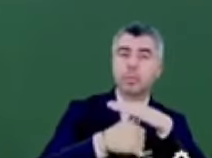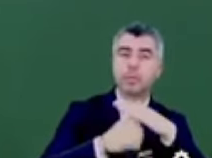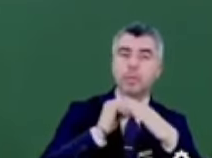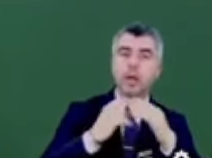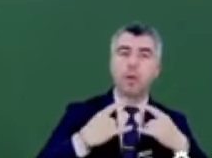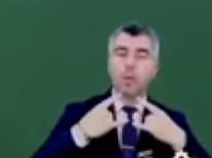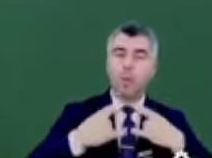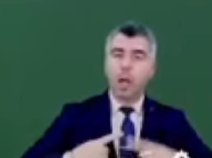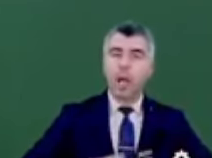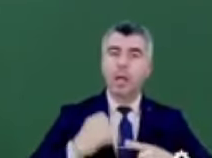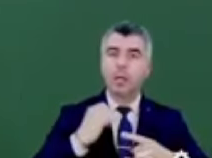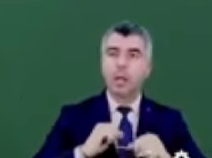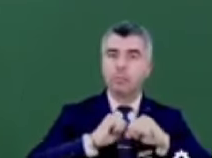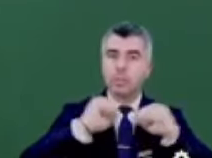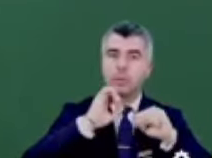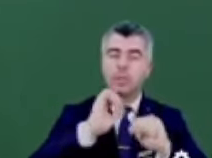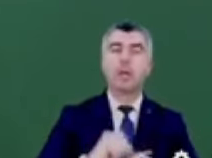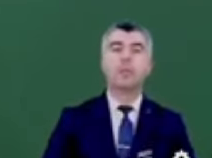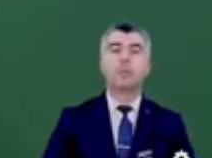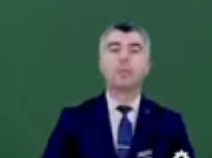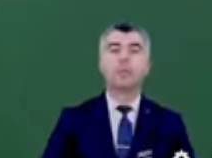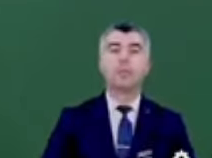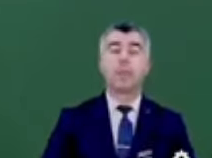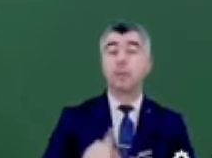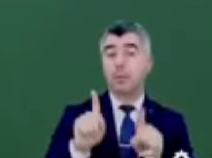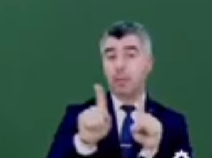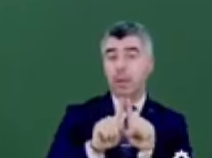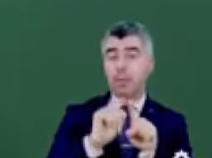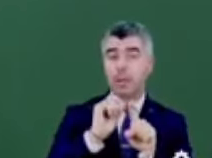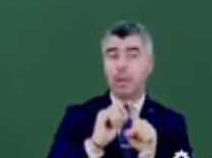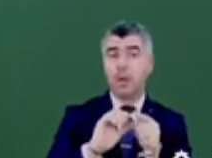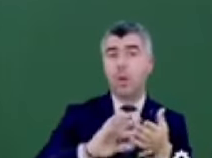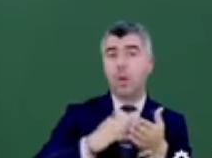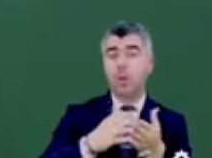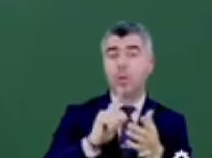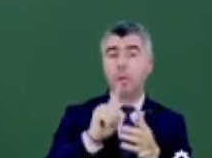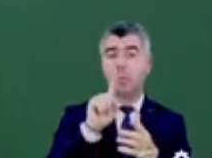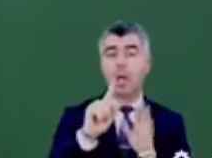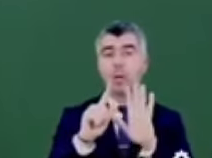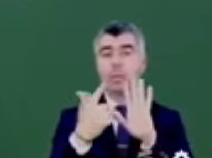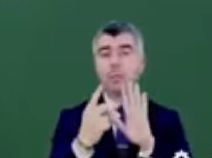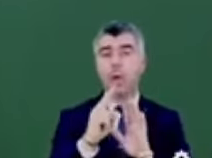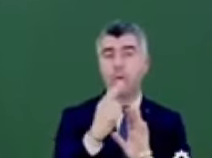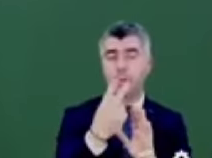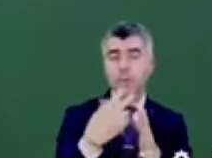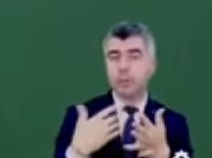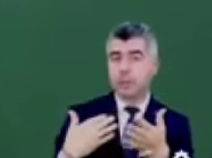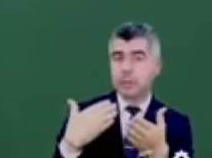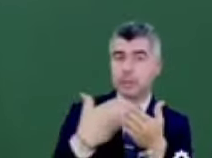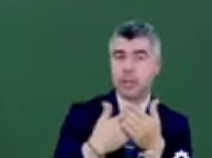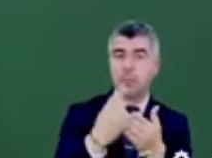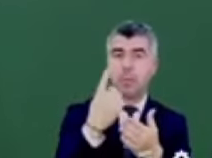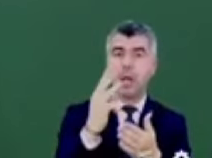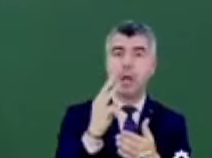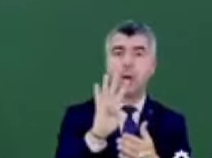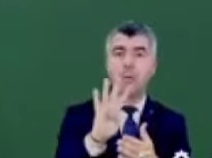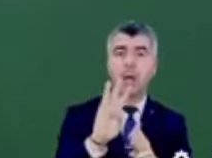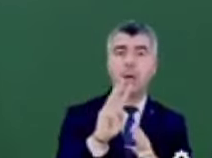المجالين النووي والاشعاعي ولا سما المواد من 127 الى 134